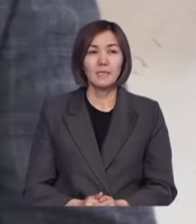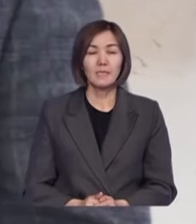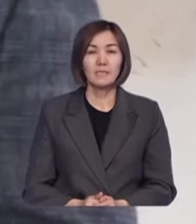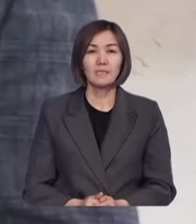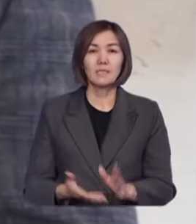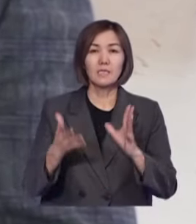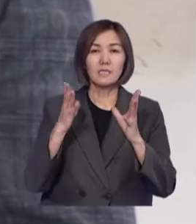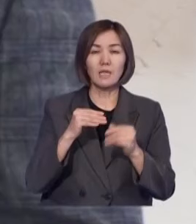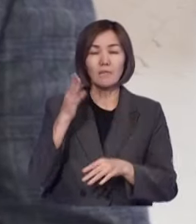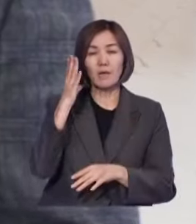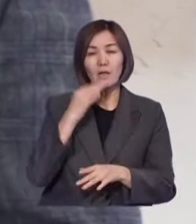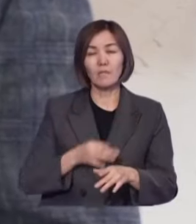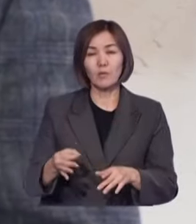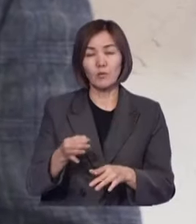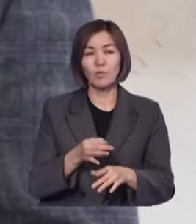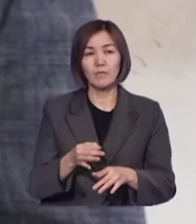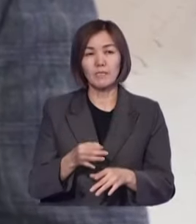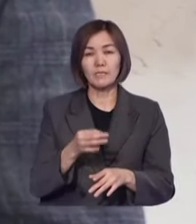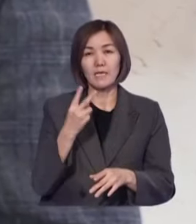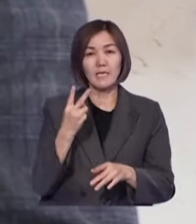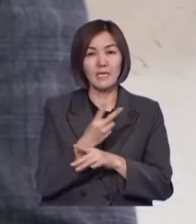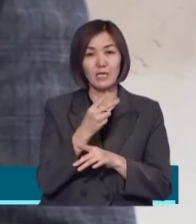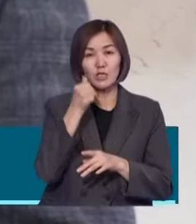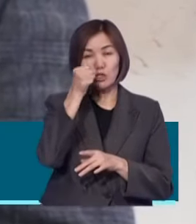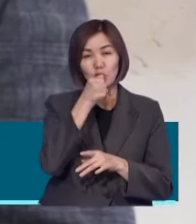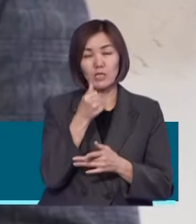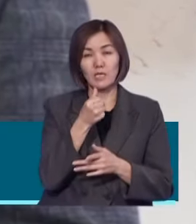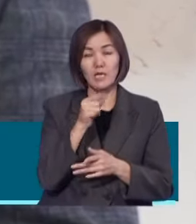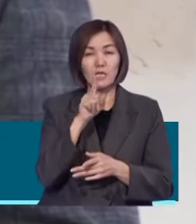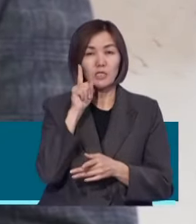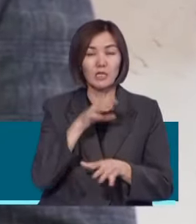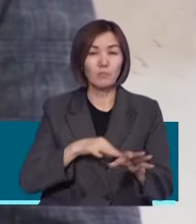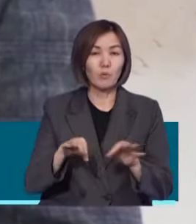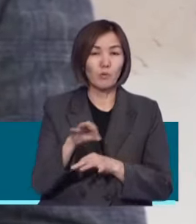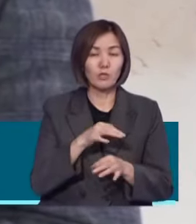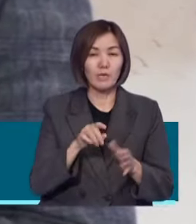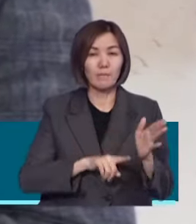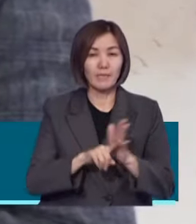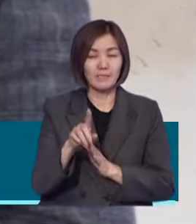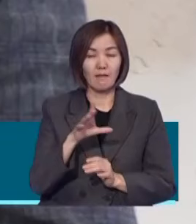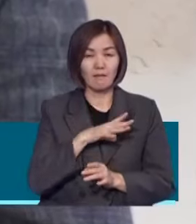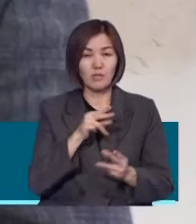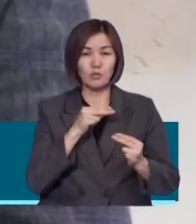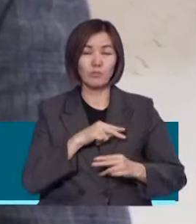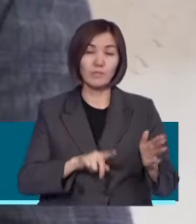Жалпы Алматы облысында биыл 2-ші жыл жас проект жобасы қолға алынып, жұмыс